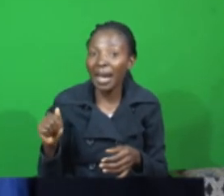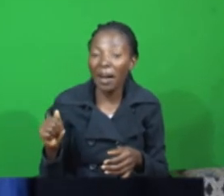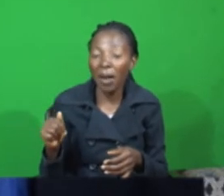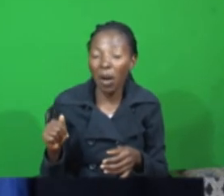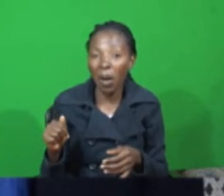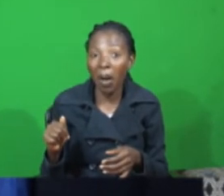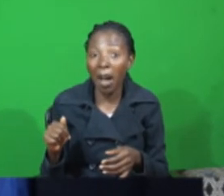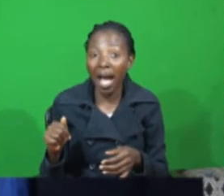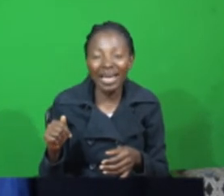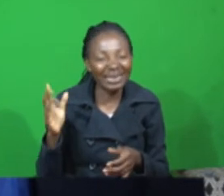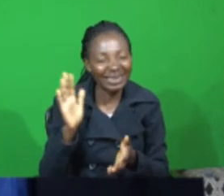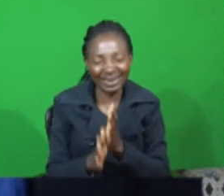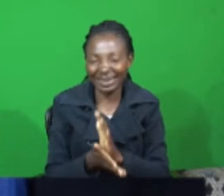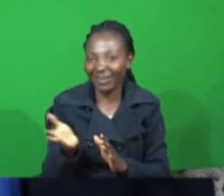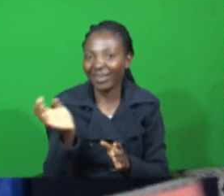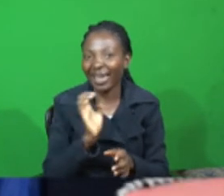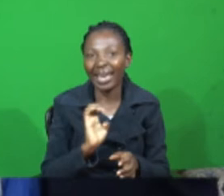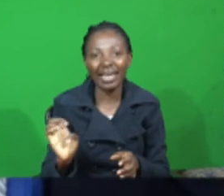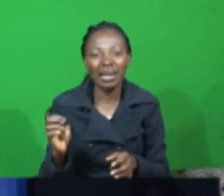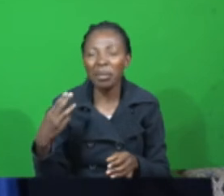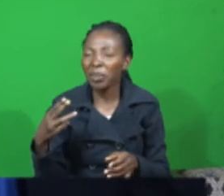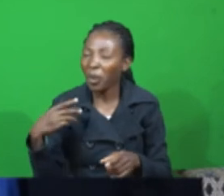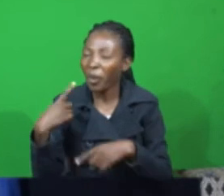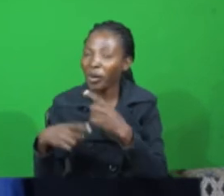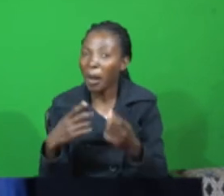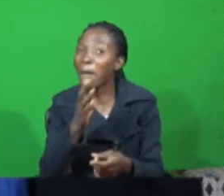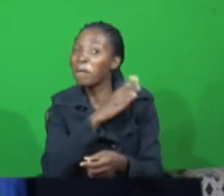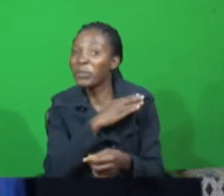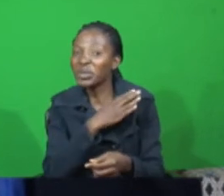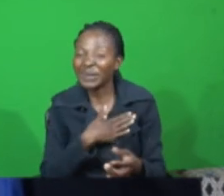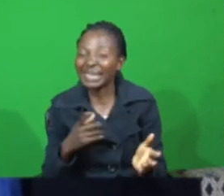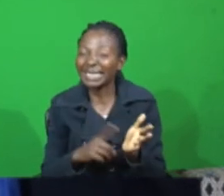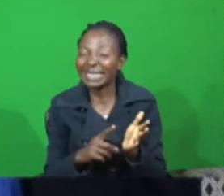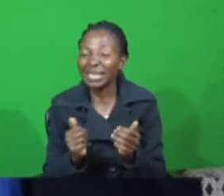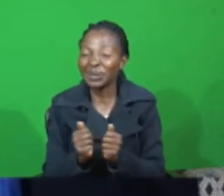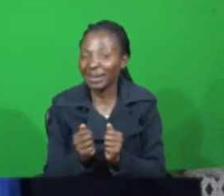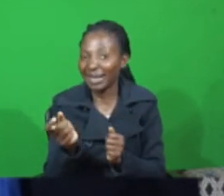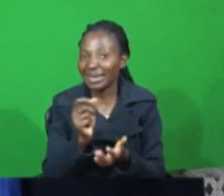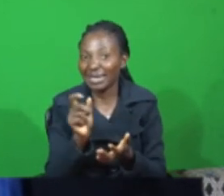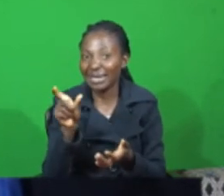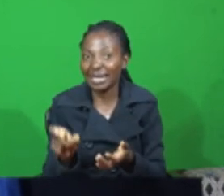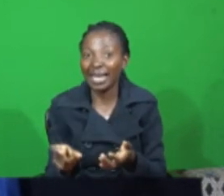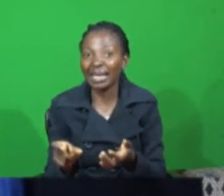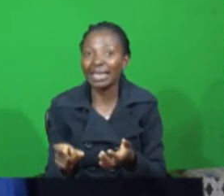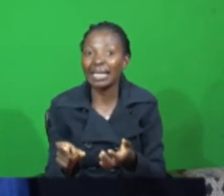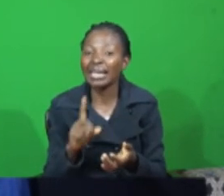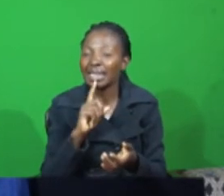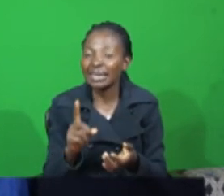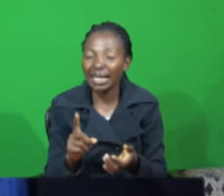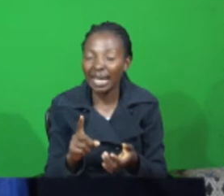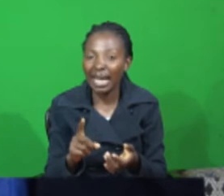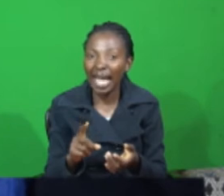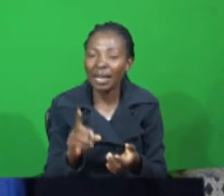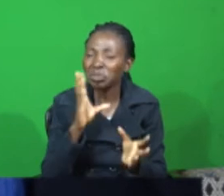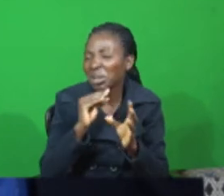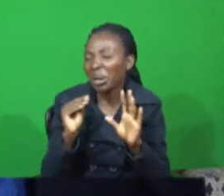vaije aiwa aikazvo unoza kuti vanhu chino chinovhundutsa chichangotanga izvezvo zvaijaira zvoti muri wakatora kutaudzwa haiwa uri